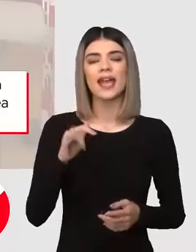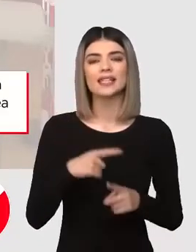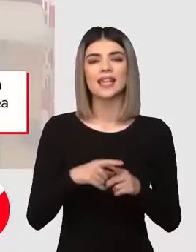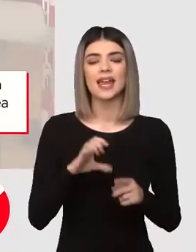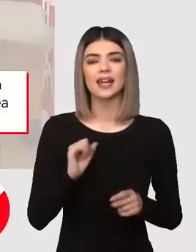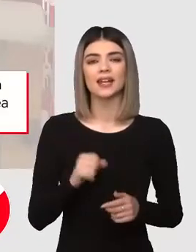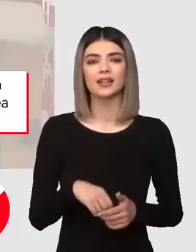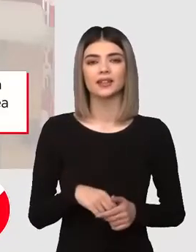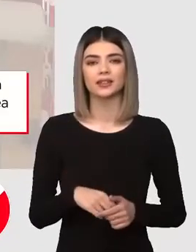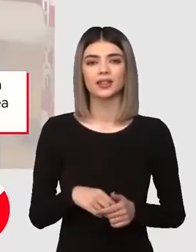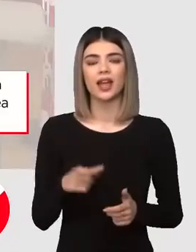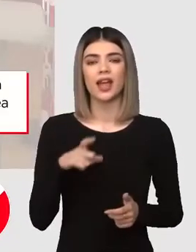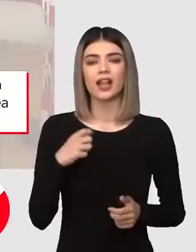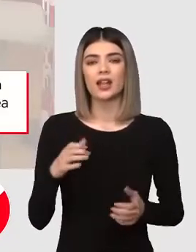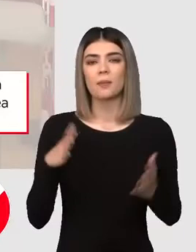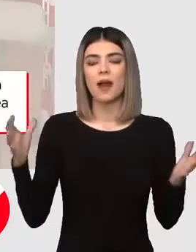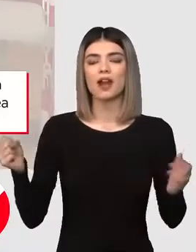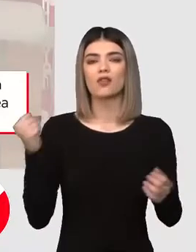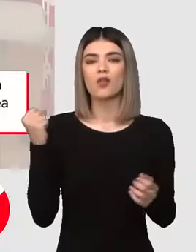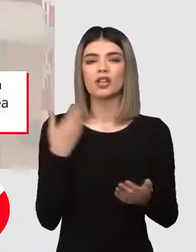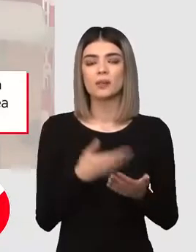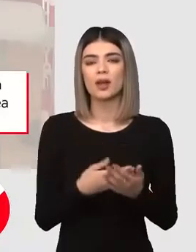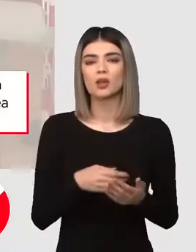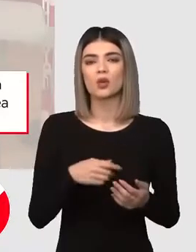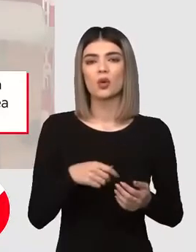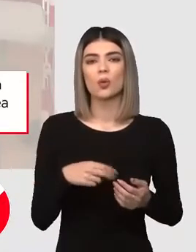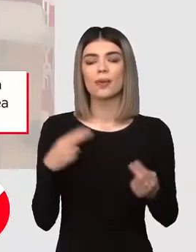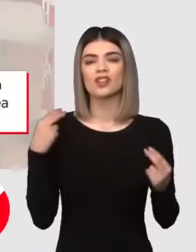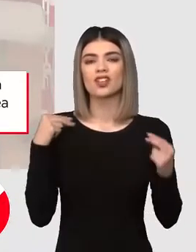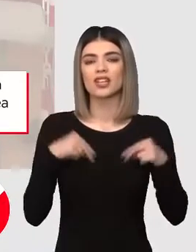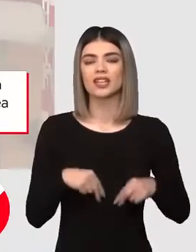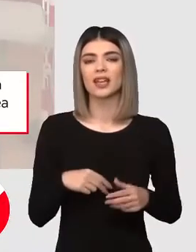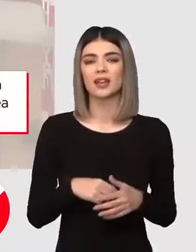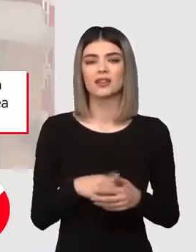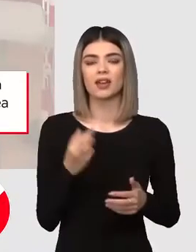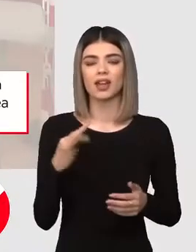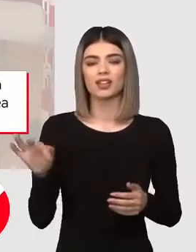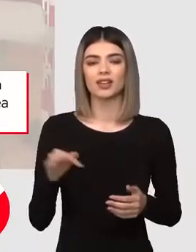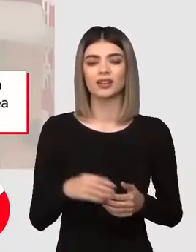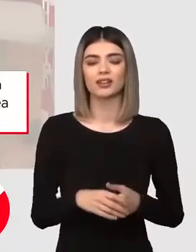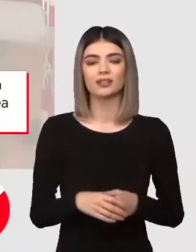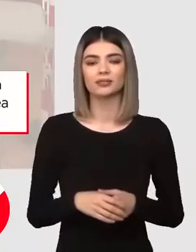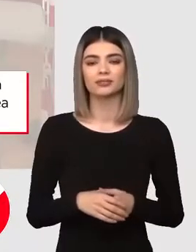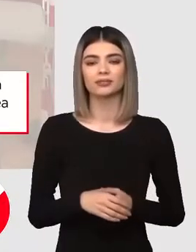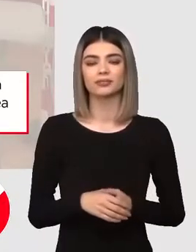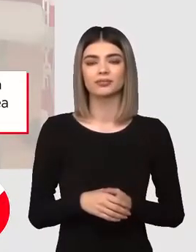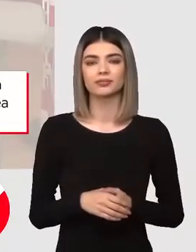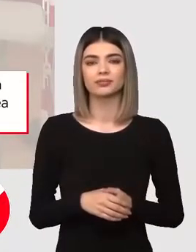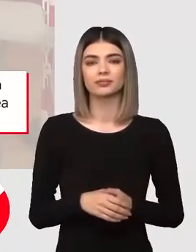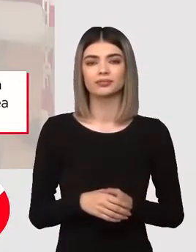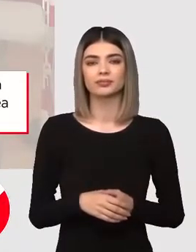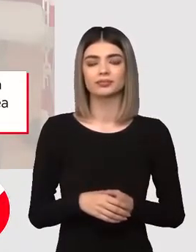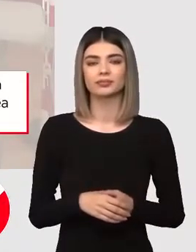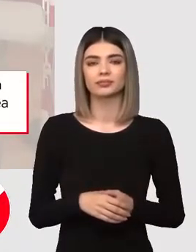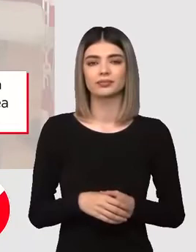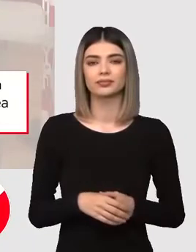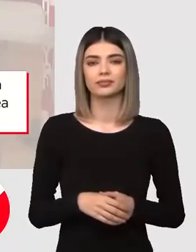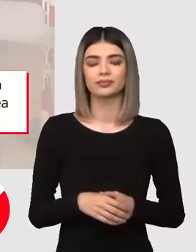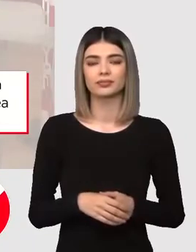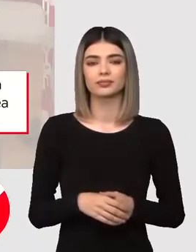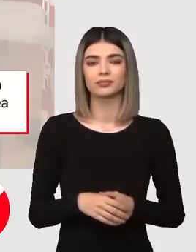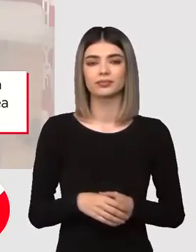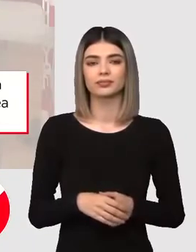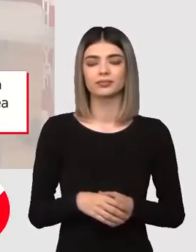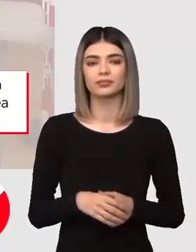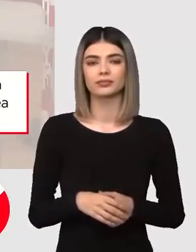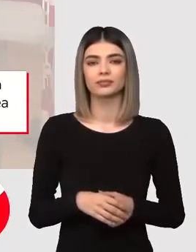dintre punctele forte ale președintelui. Președintele este cel care conduce aceste două ministere regaliene, ca să